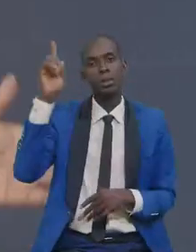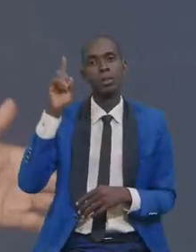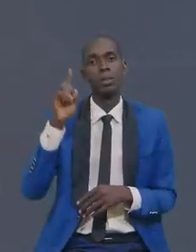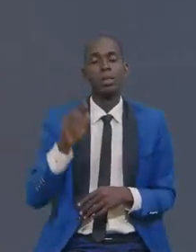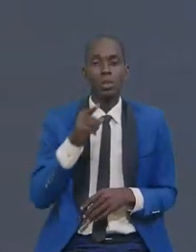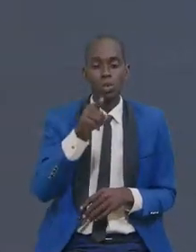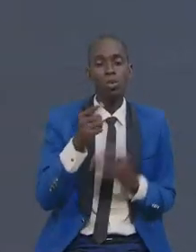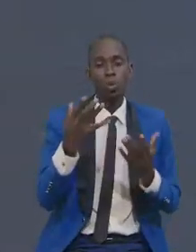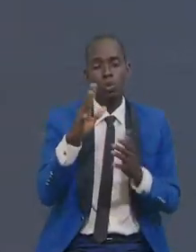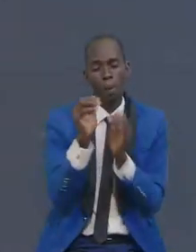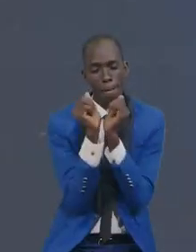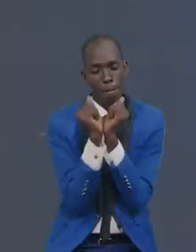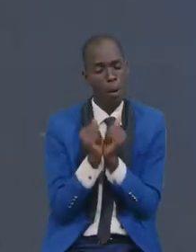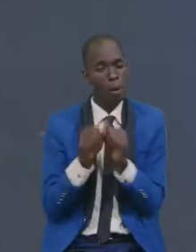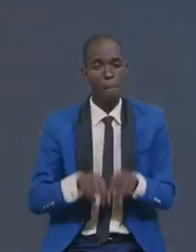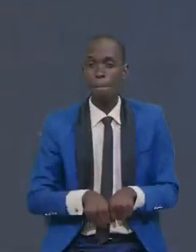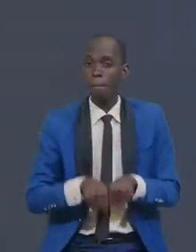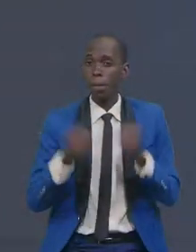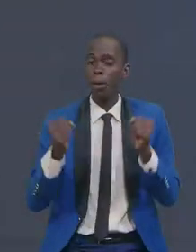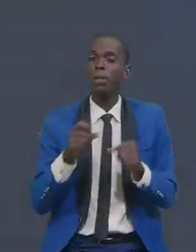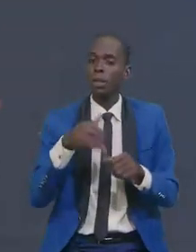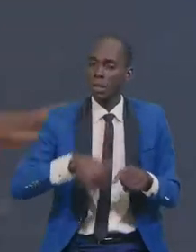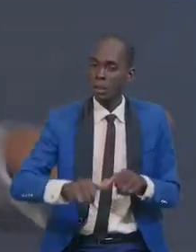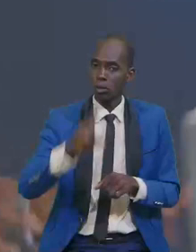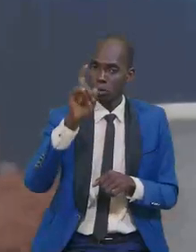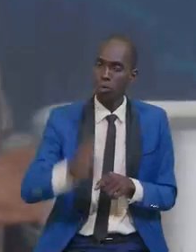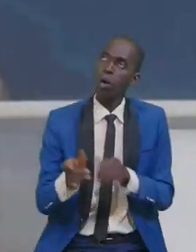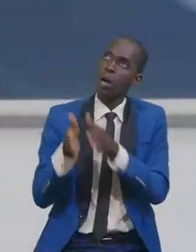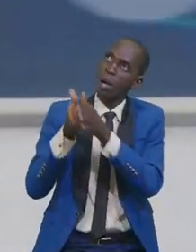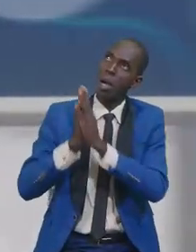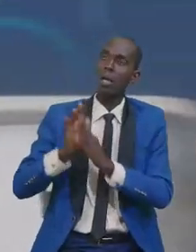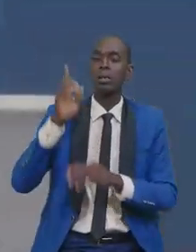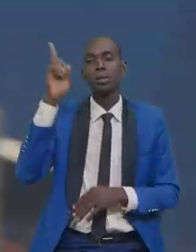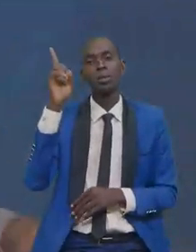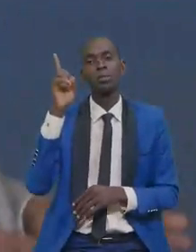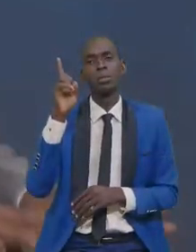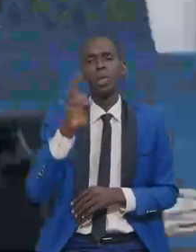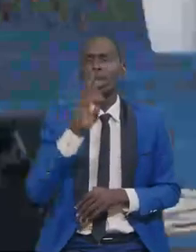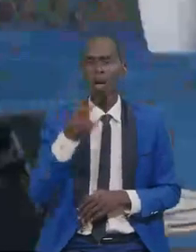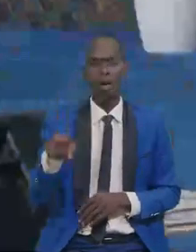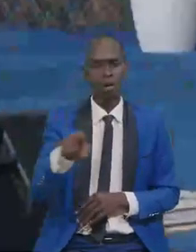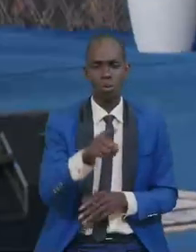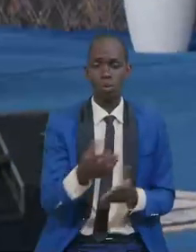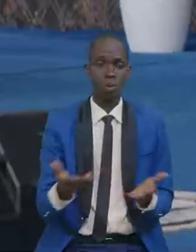tu veux que tes liens soient brisés. Mais tu dois le lui dire. Est-ce que tu es ici?